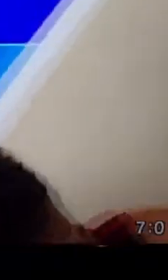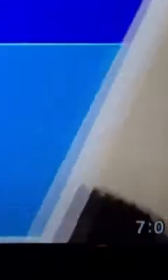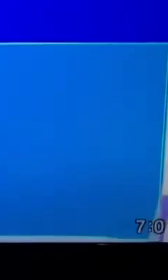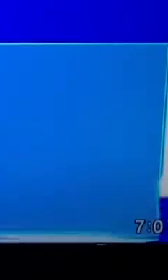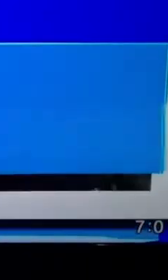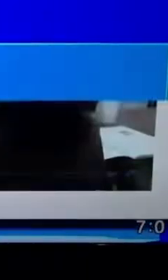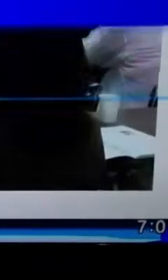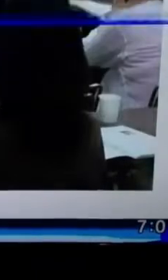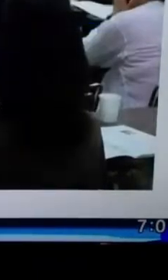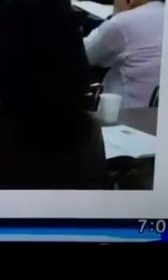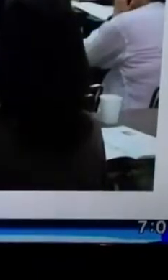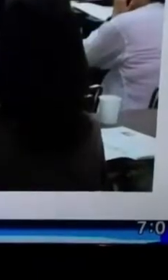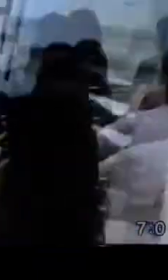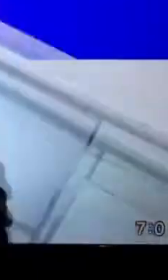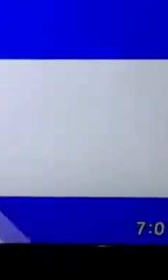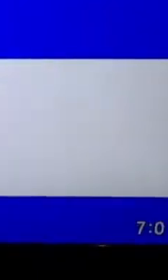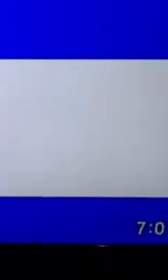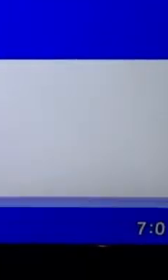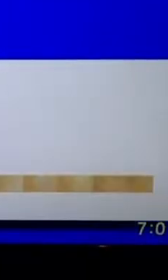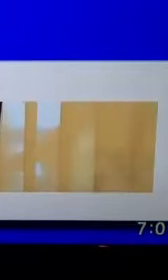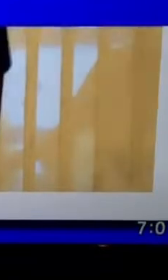い。